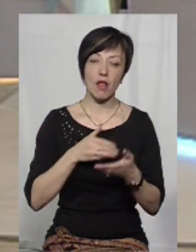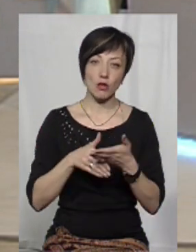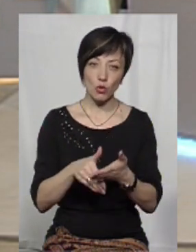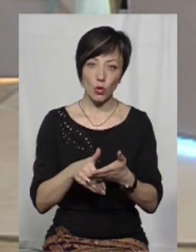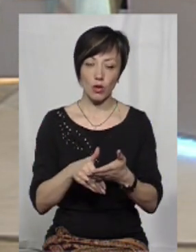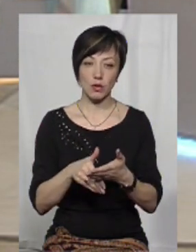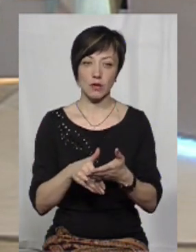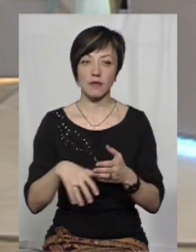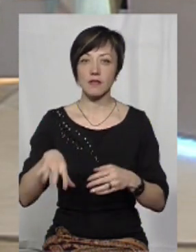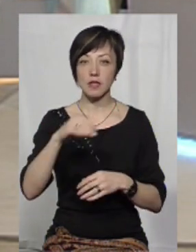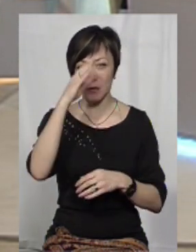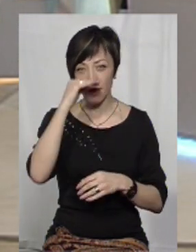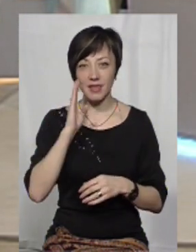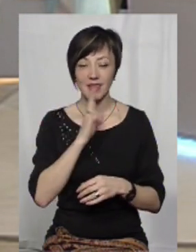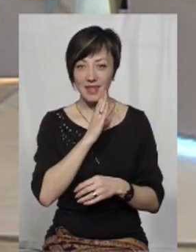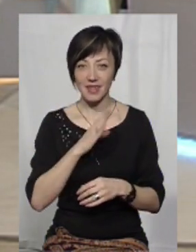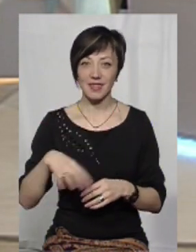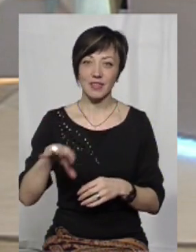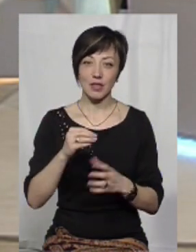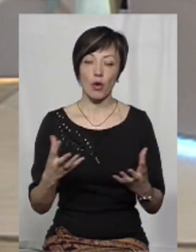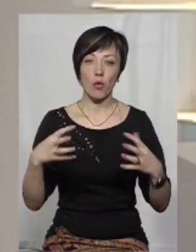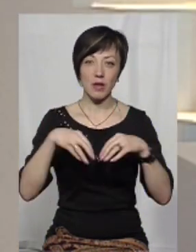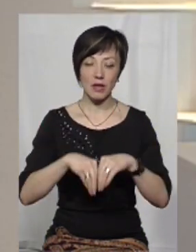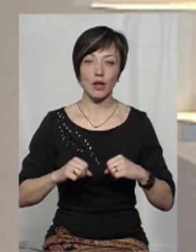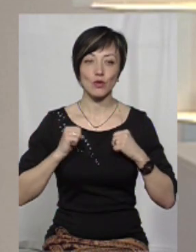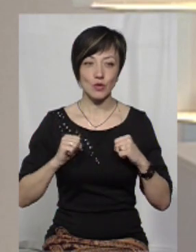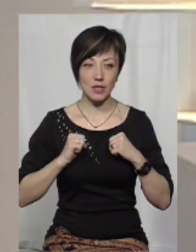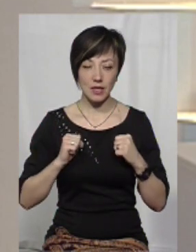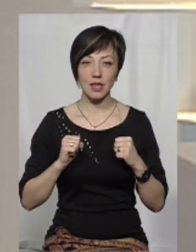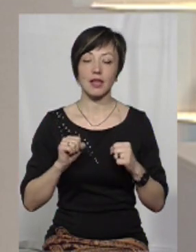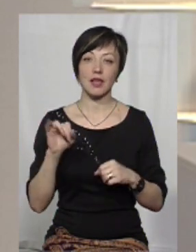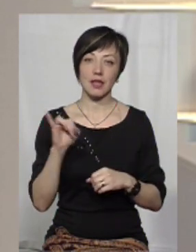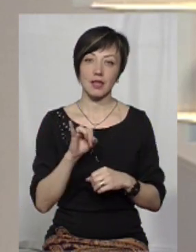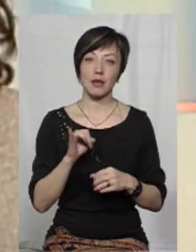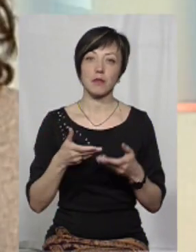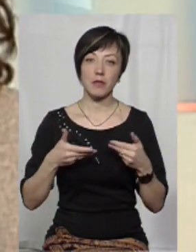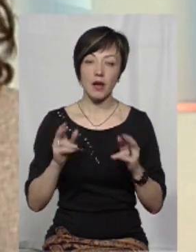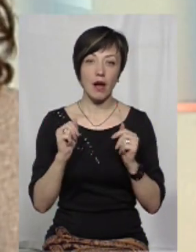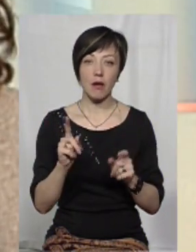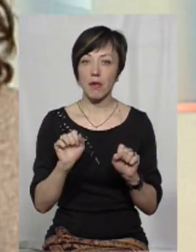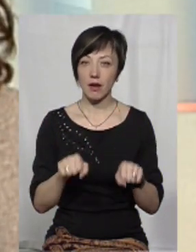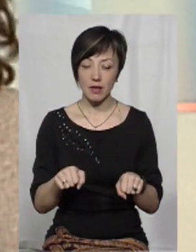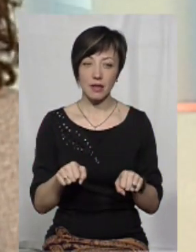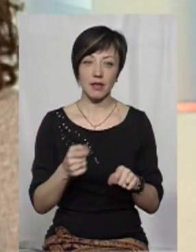волонтеры, все батьки, все объединялись, да, все усилия, и мы, как